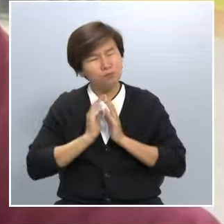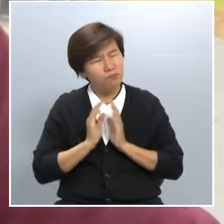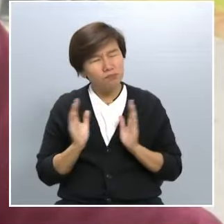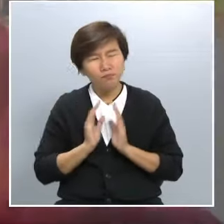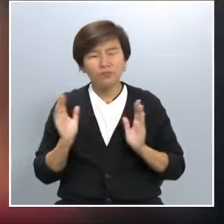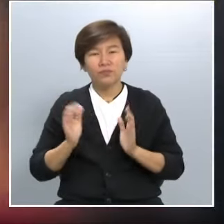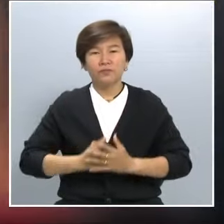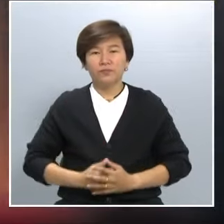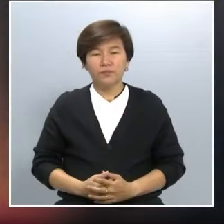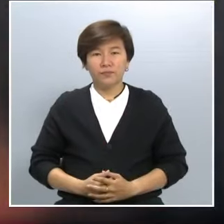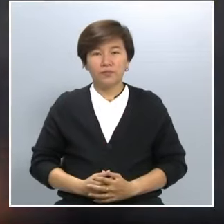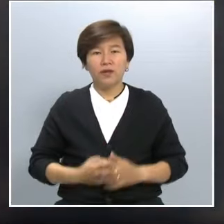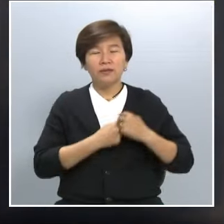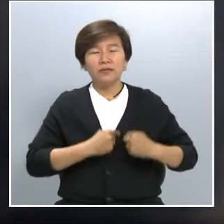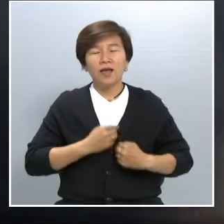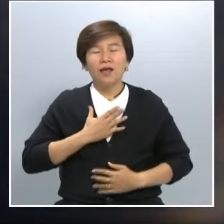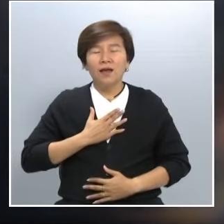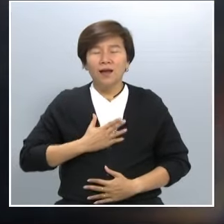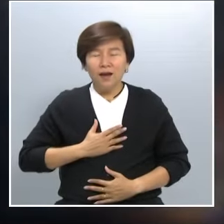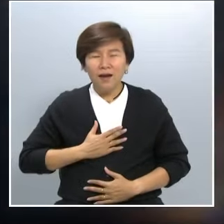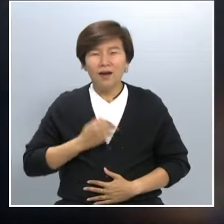ค่ะตอนนี้สบายใจมากขึ้นนะคะ